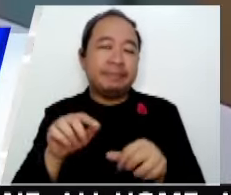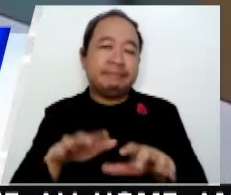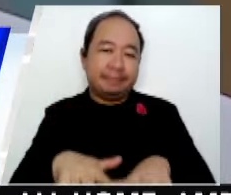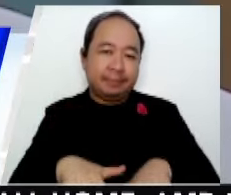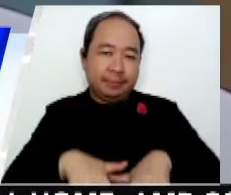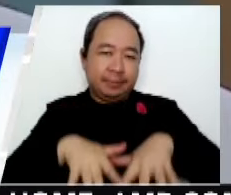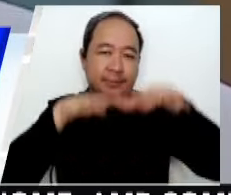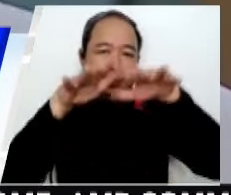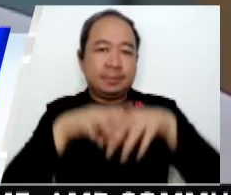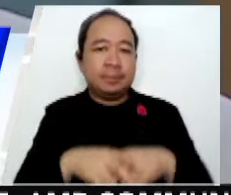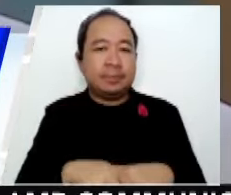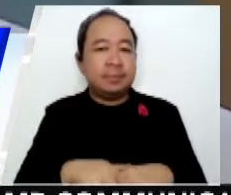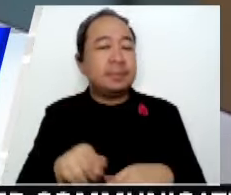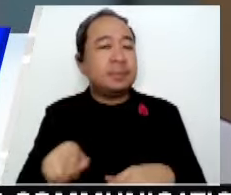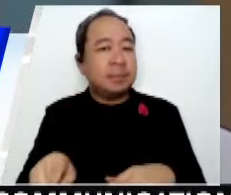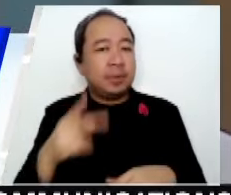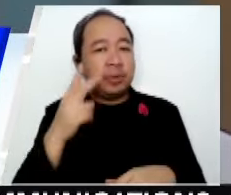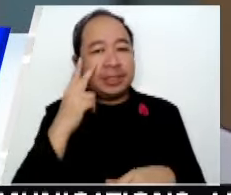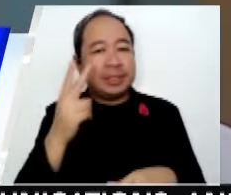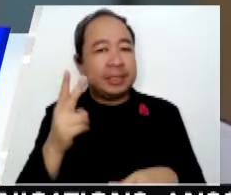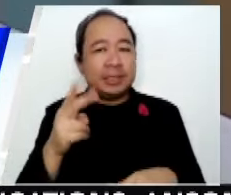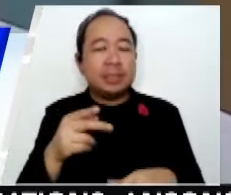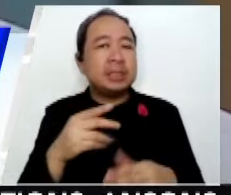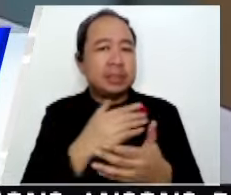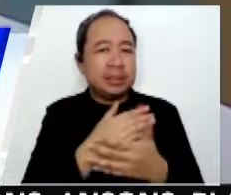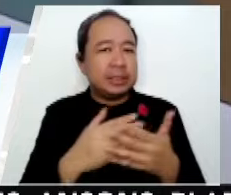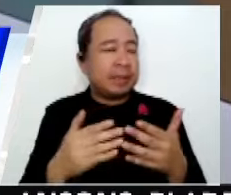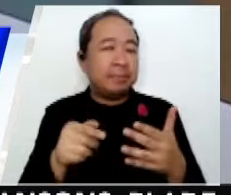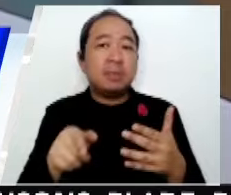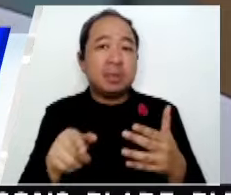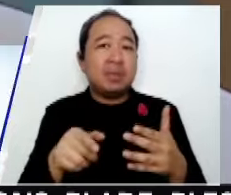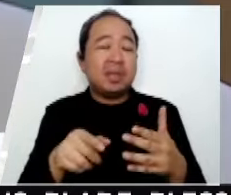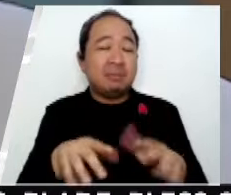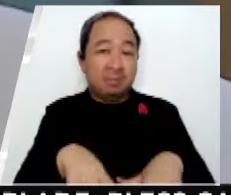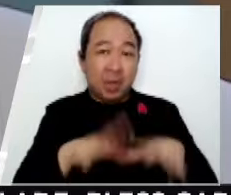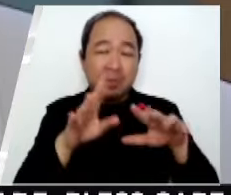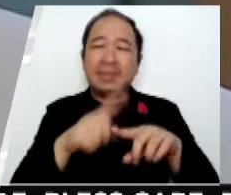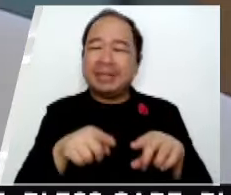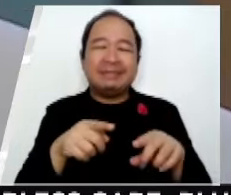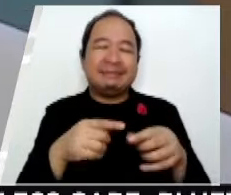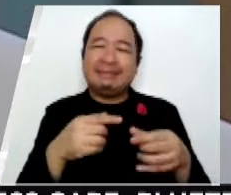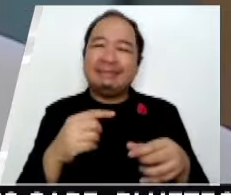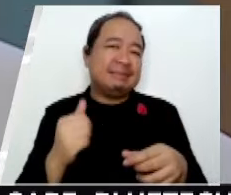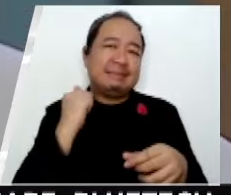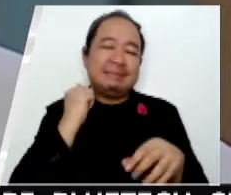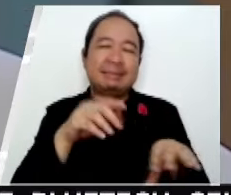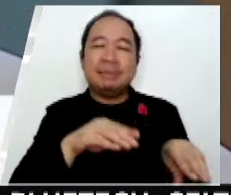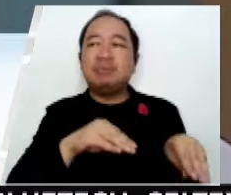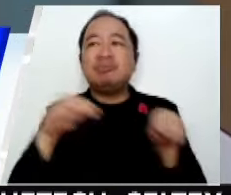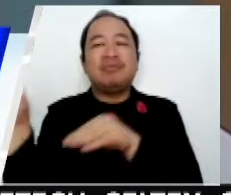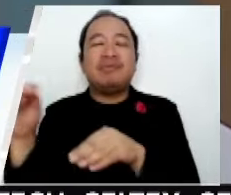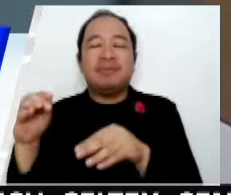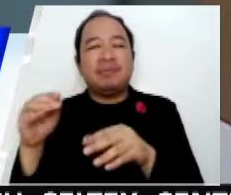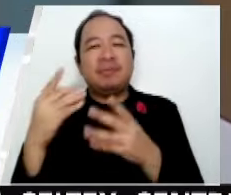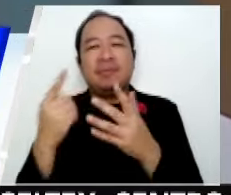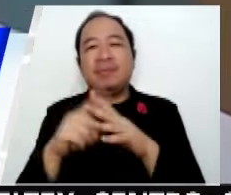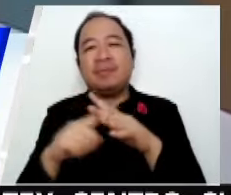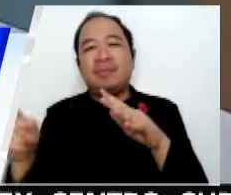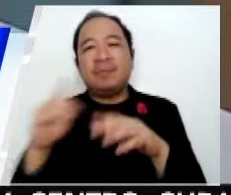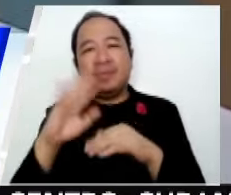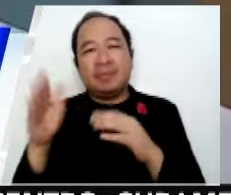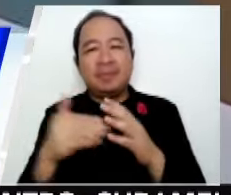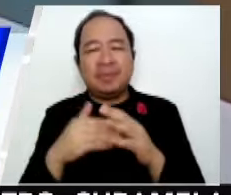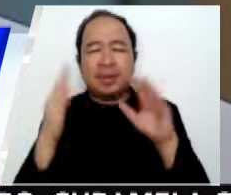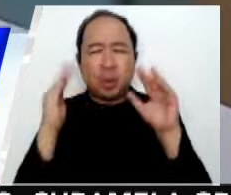rin talaga ayaw pa rin pumunta sa evacuation center natin. No, wag na tayo mag-take ng risk. Siyempre, hindi pa rin natin